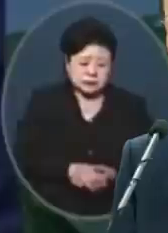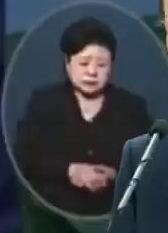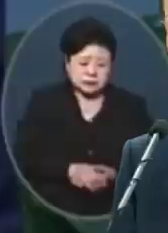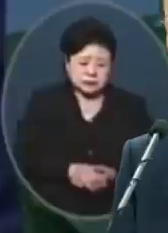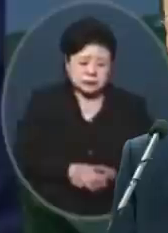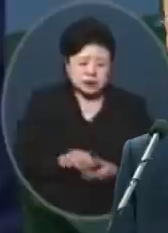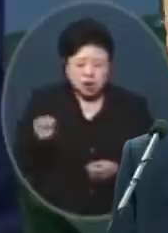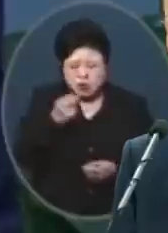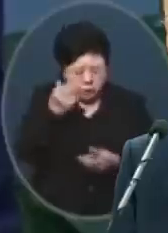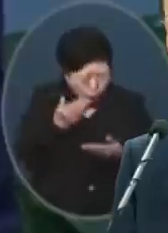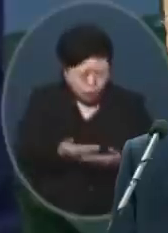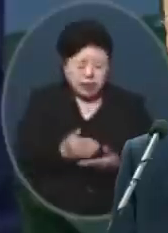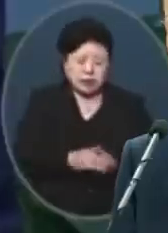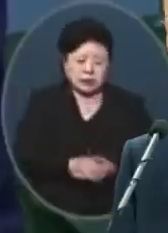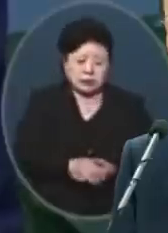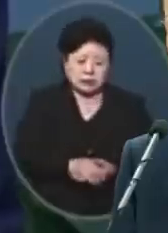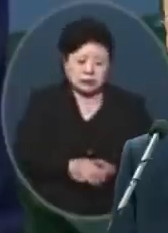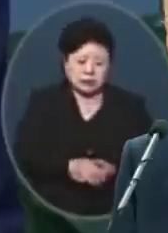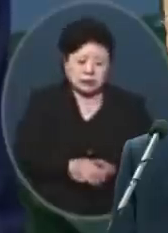영생을